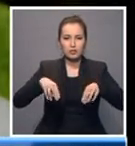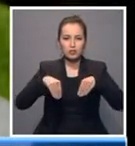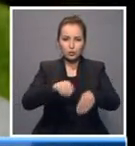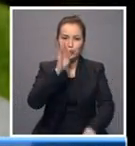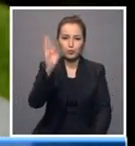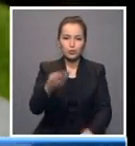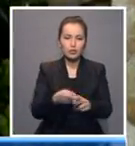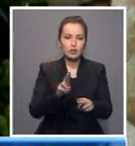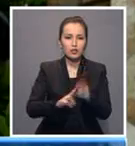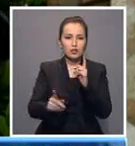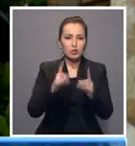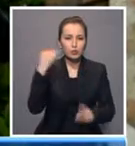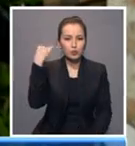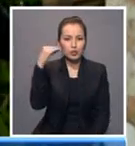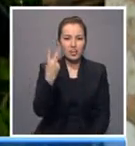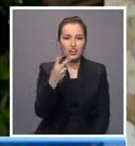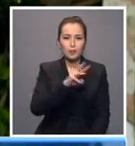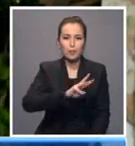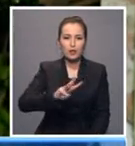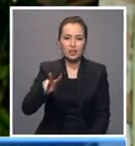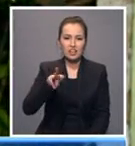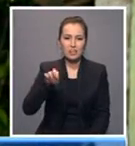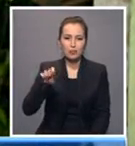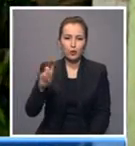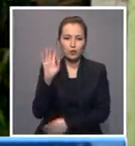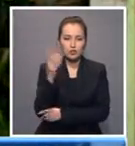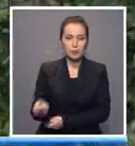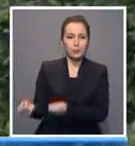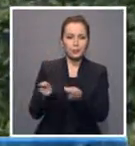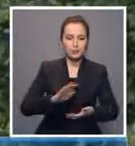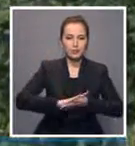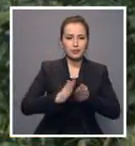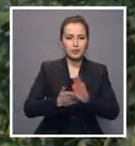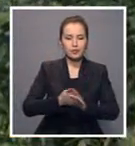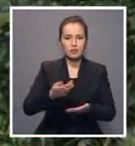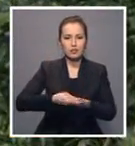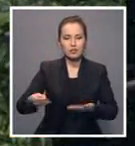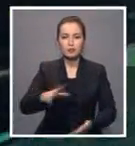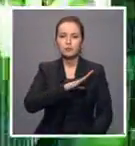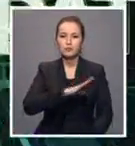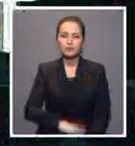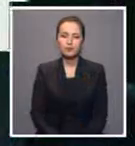министрлер кабинеті жыл соңына дейін Түркиядан 2 миллион лимон ағашын әкелу туралы келісімшартқа қол қойған.